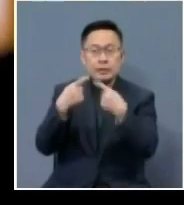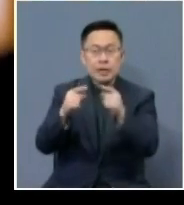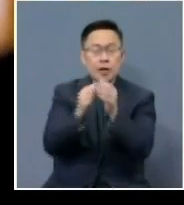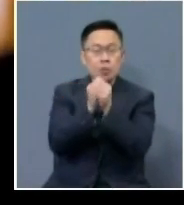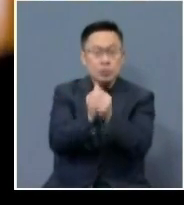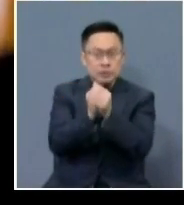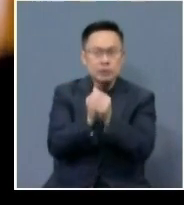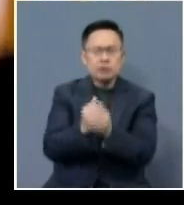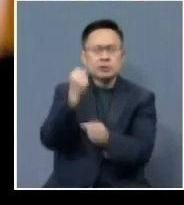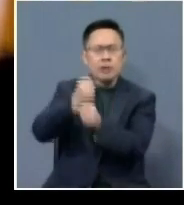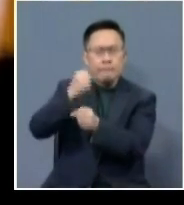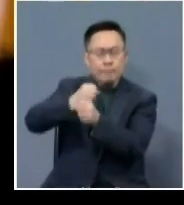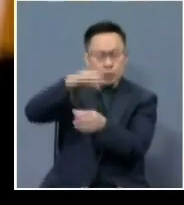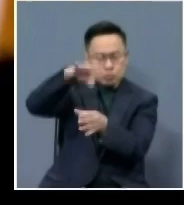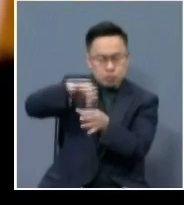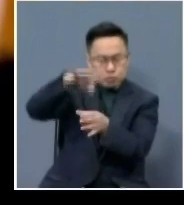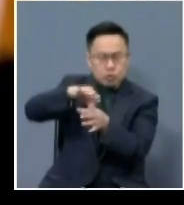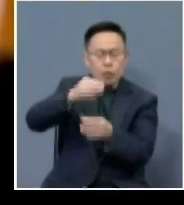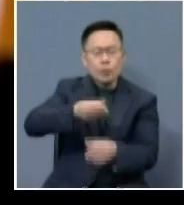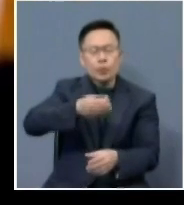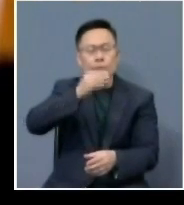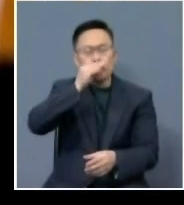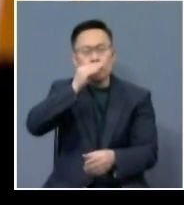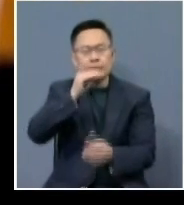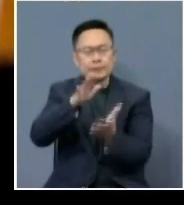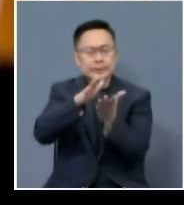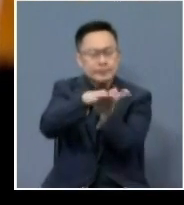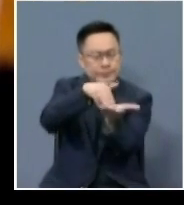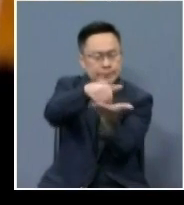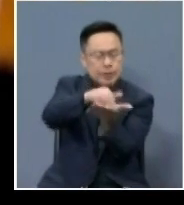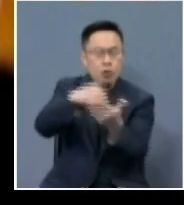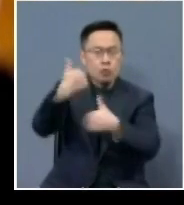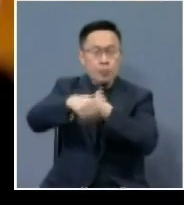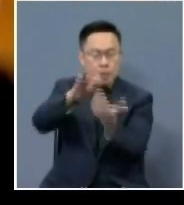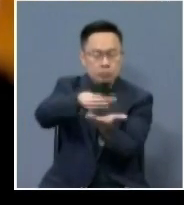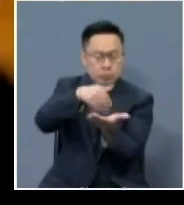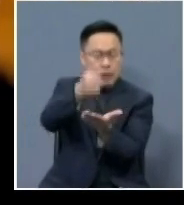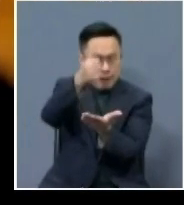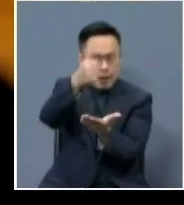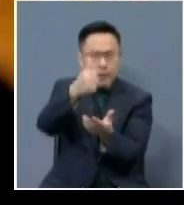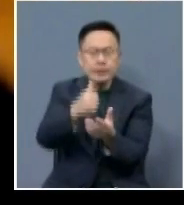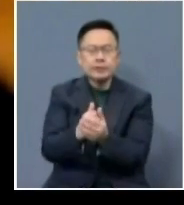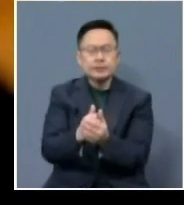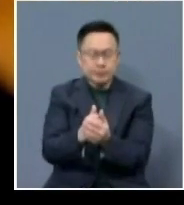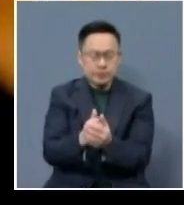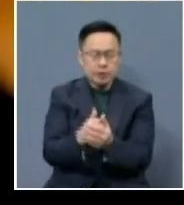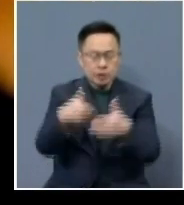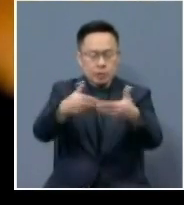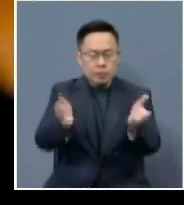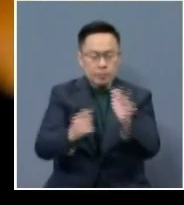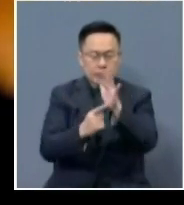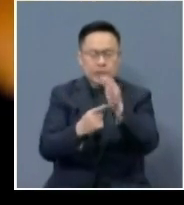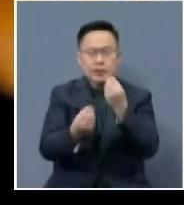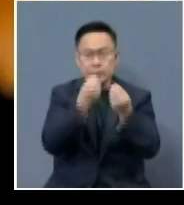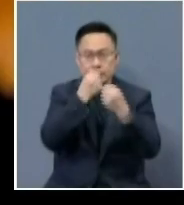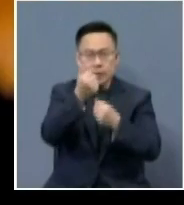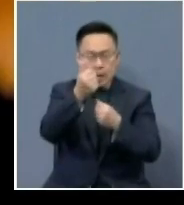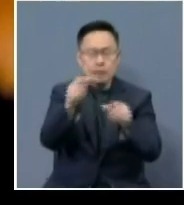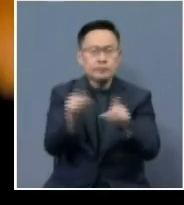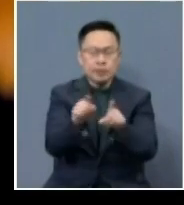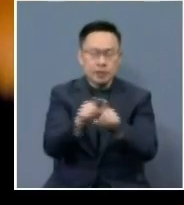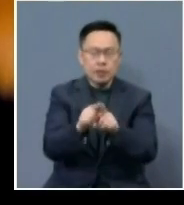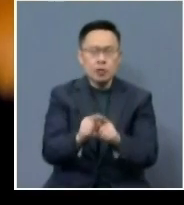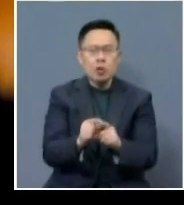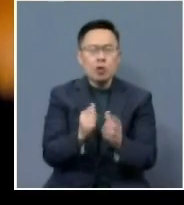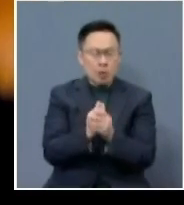ชาทำเป็นแยมทำเป็นเค้กเพื่อเพิ่มความหอมโดยดอกหอมมลี้ค่ะก็จะผลิบานในช่วงฤดูใบไม้ร่วงของประเทศจีนแล้วก็